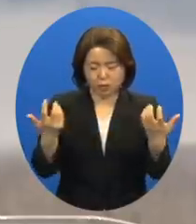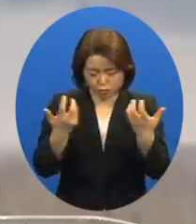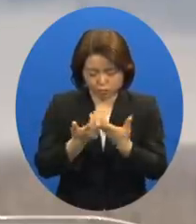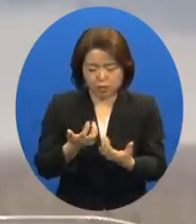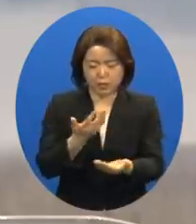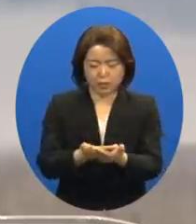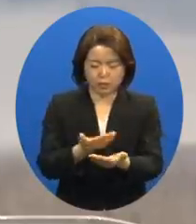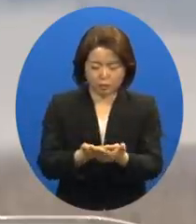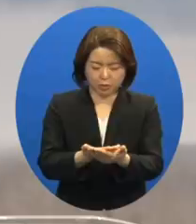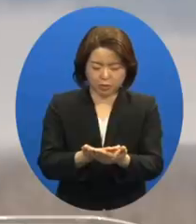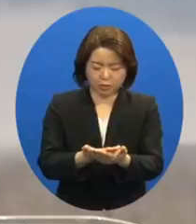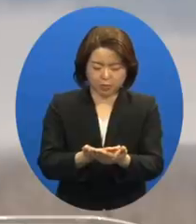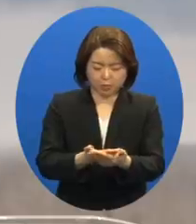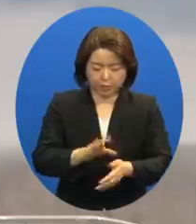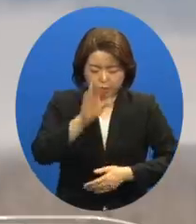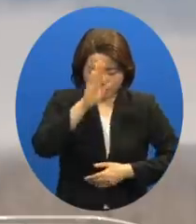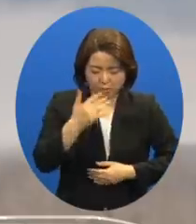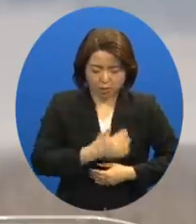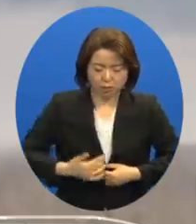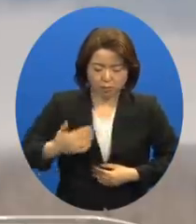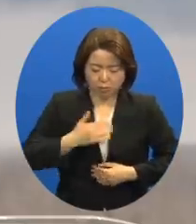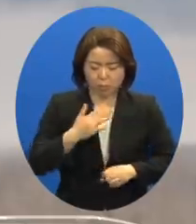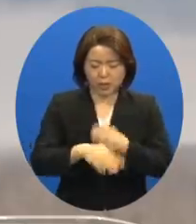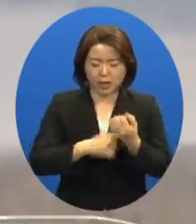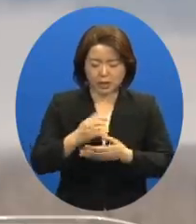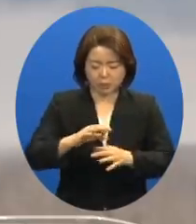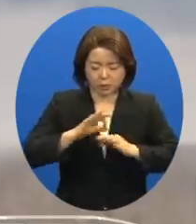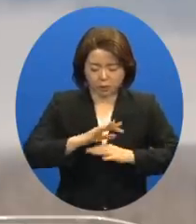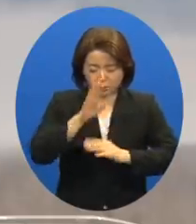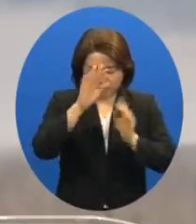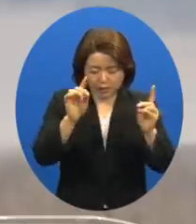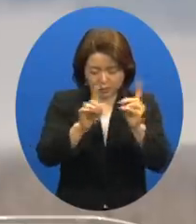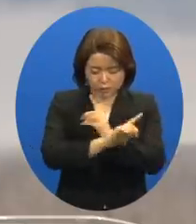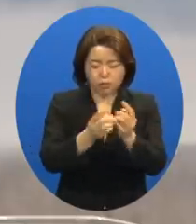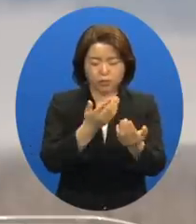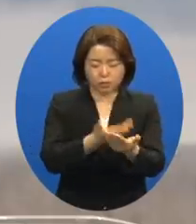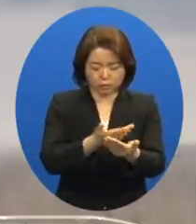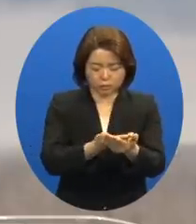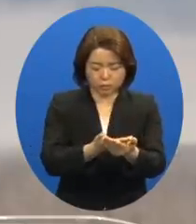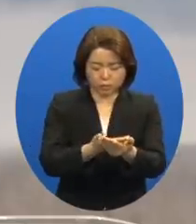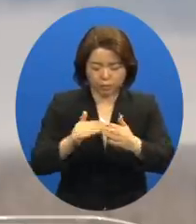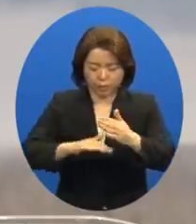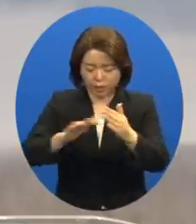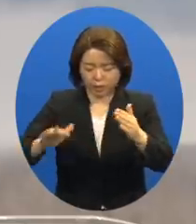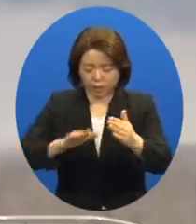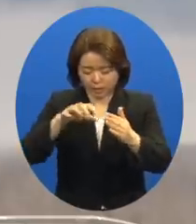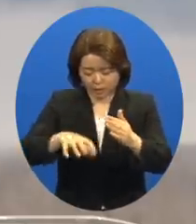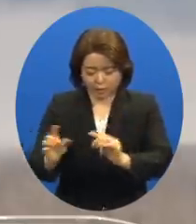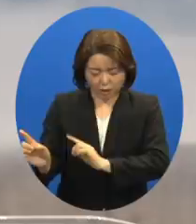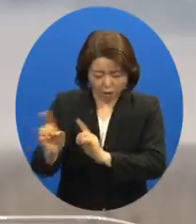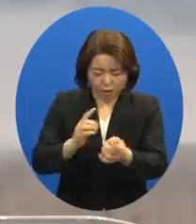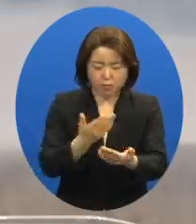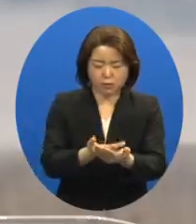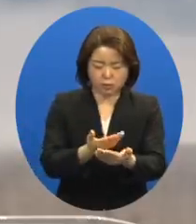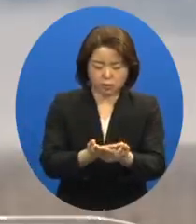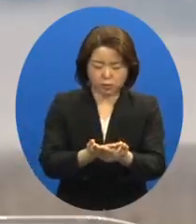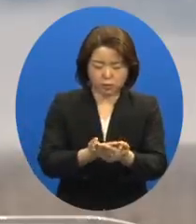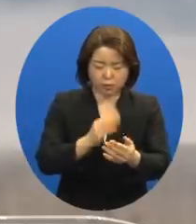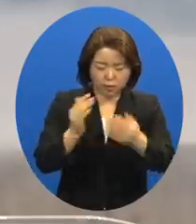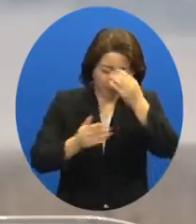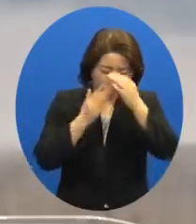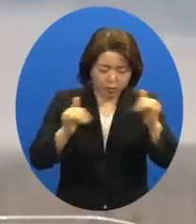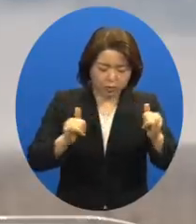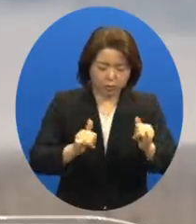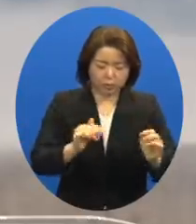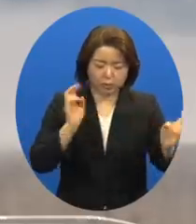하소서. 병든 몸에 하나님의 놀라운 치유를, 가정의 회복을, 성도들의 일터와